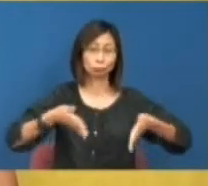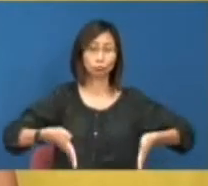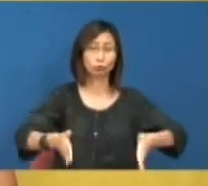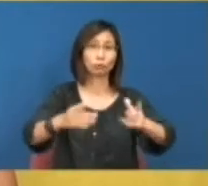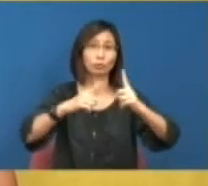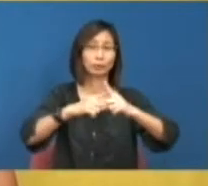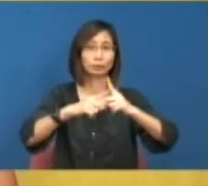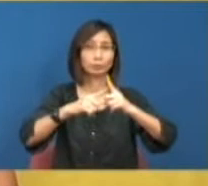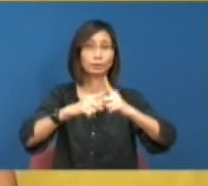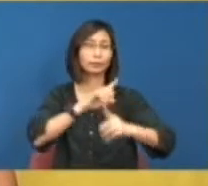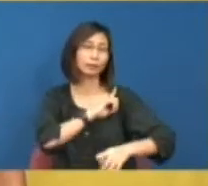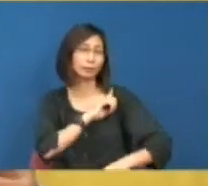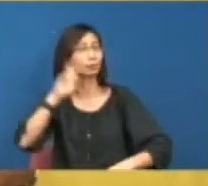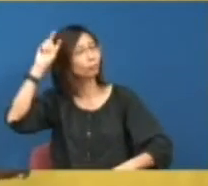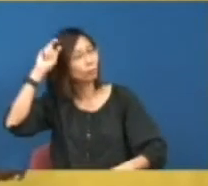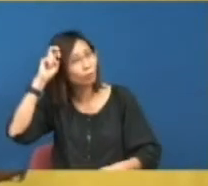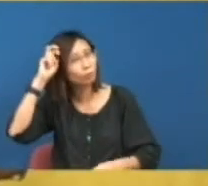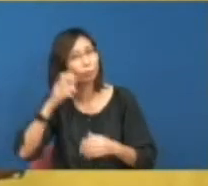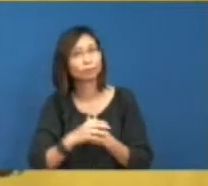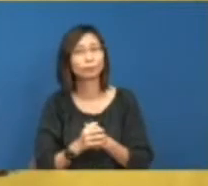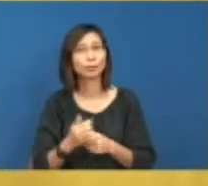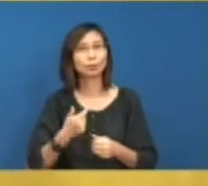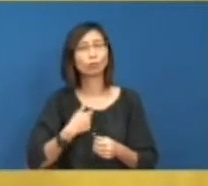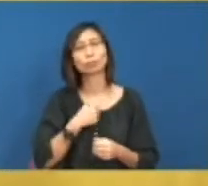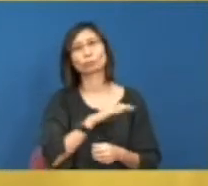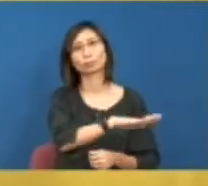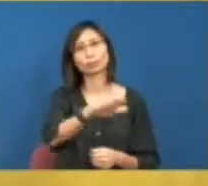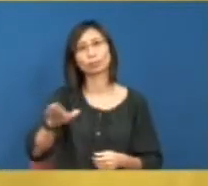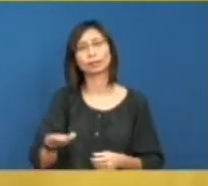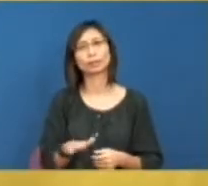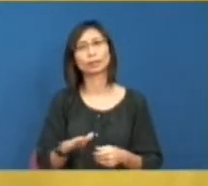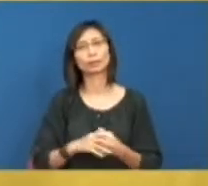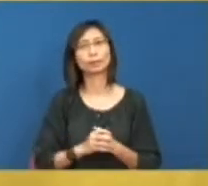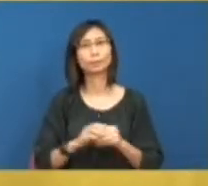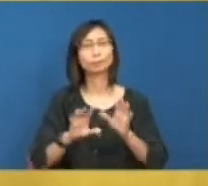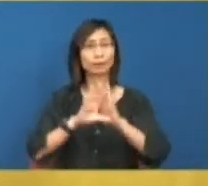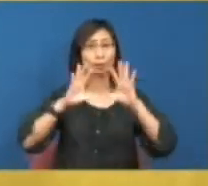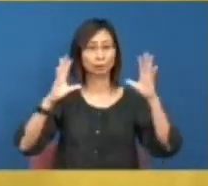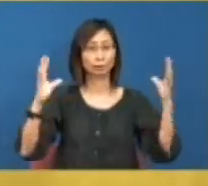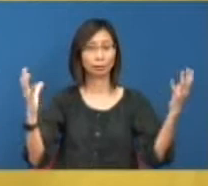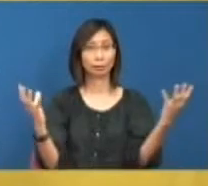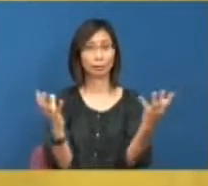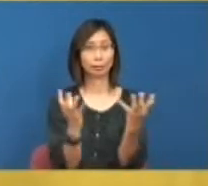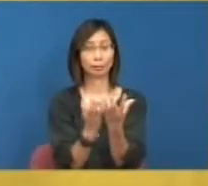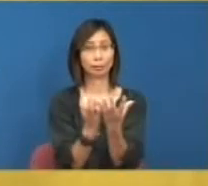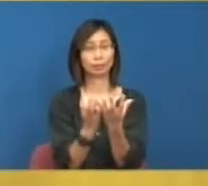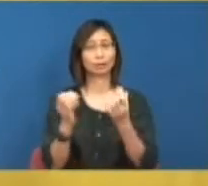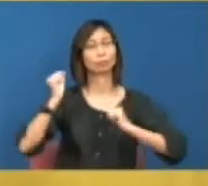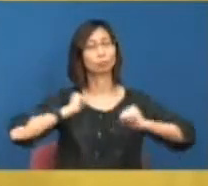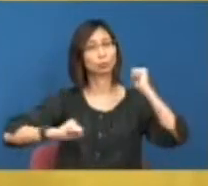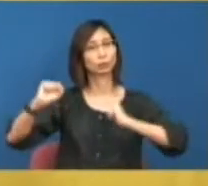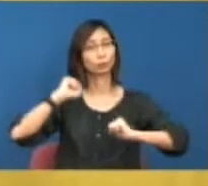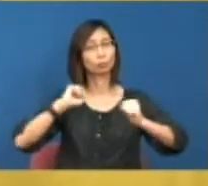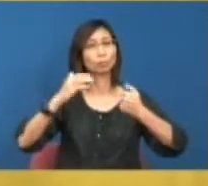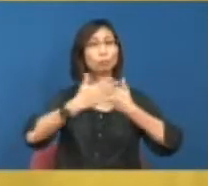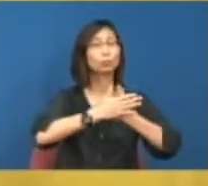題。當我哋係冇一個大嘅群眾運動係製造我哋去